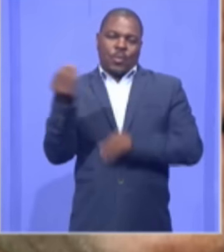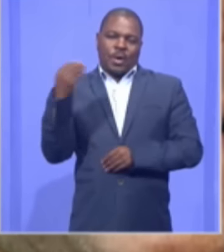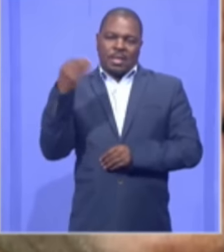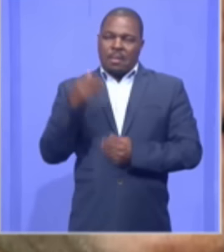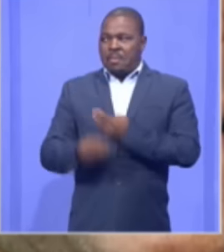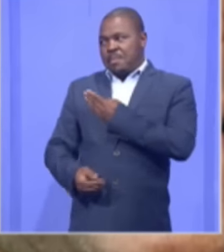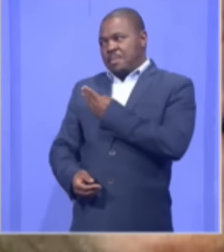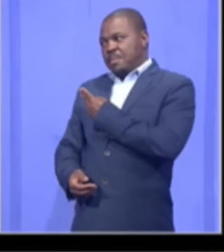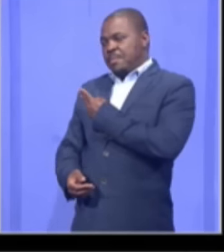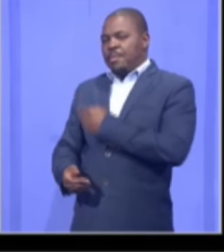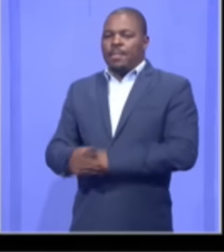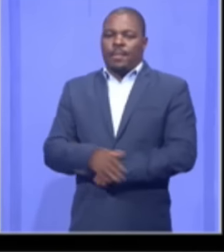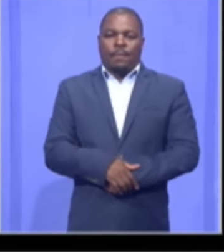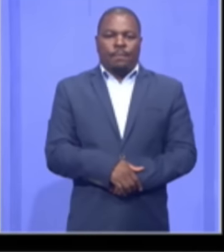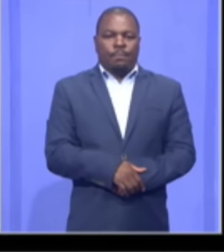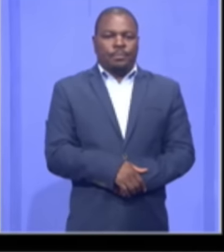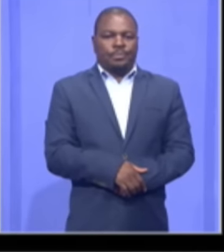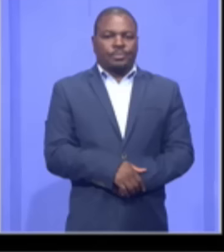WhatsApp.